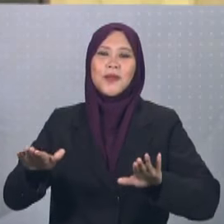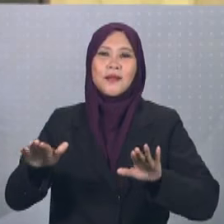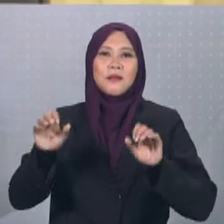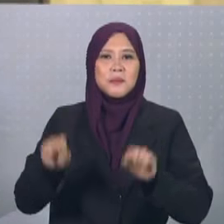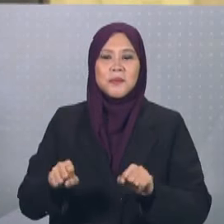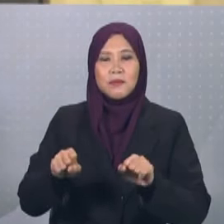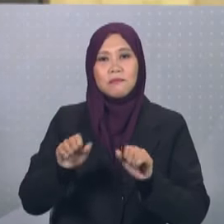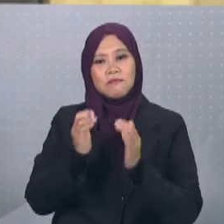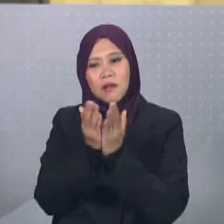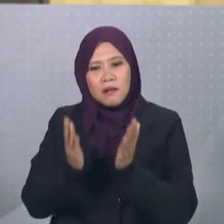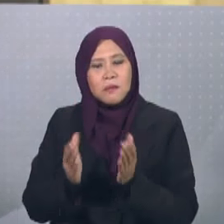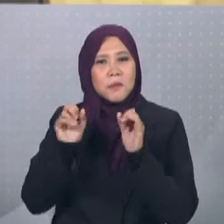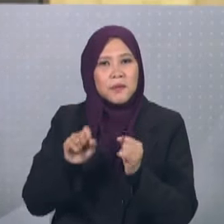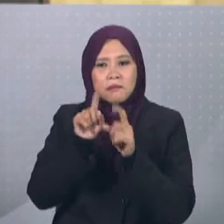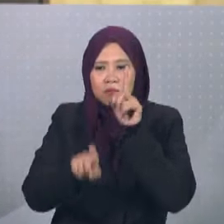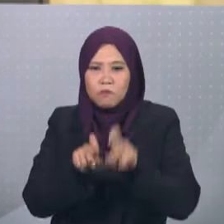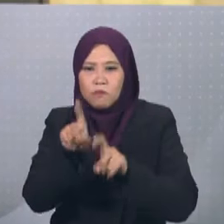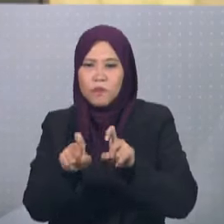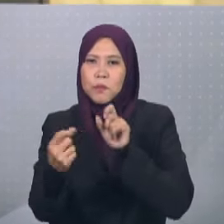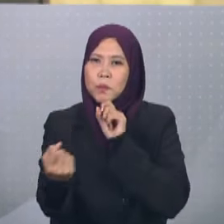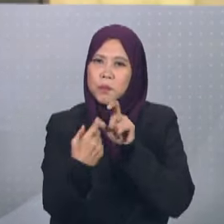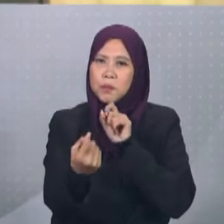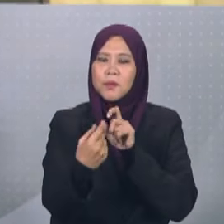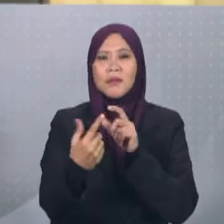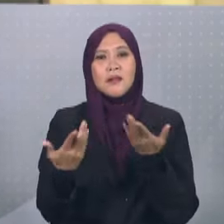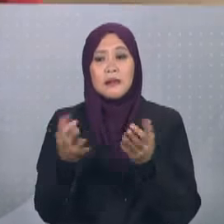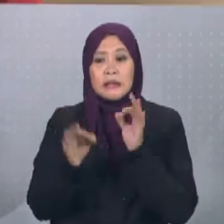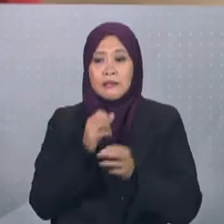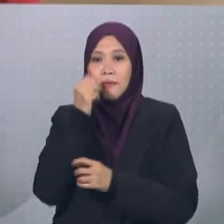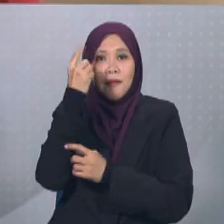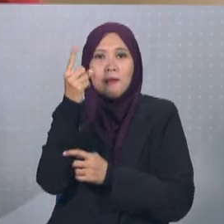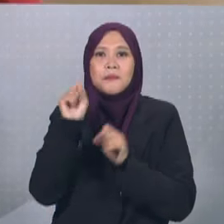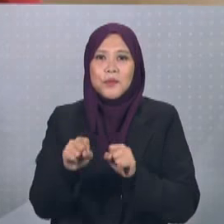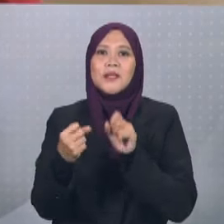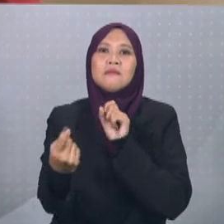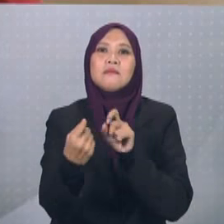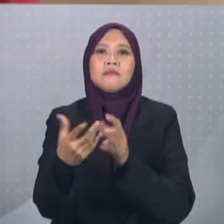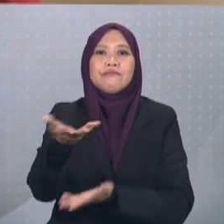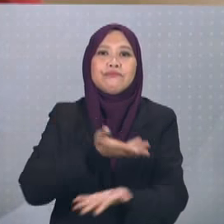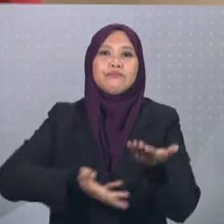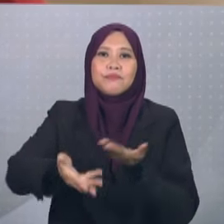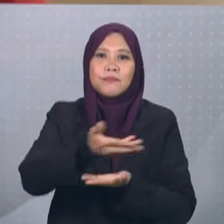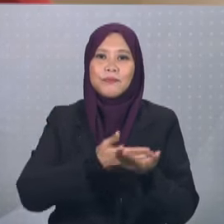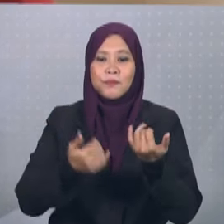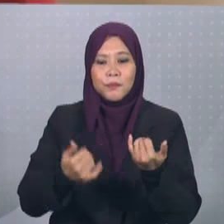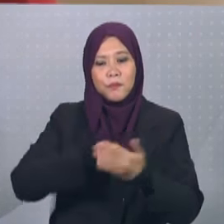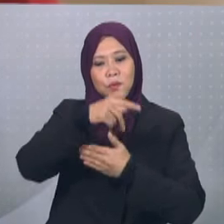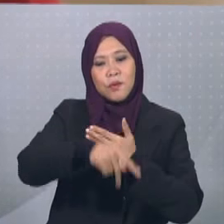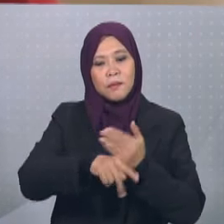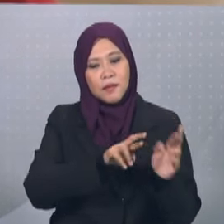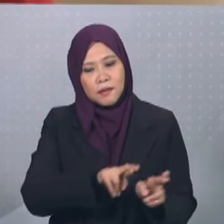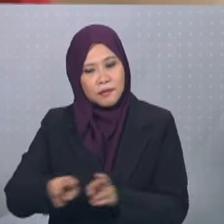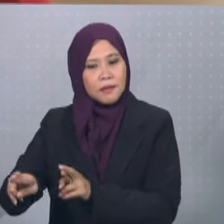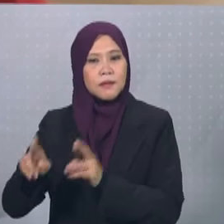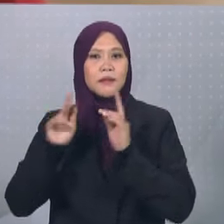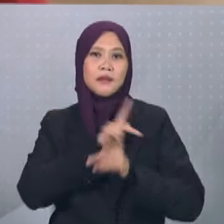where anak-anak boleh tanya ataupun boleh text in kalau macam diorang tak faham macam. Program yang telah dirancang oleh Kementerian Pendidikan